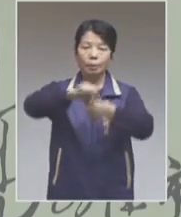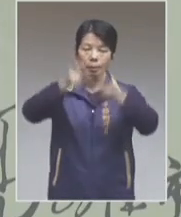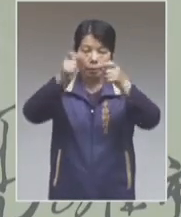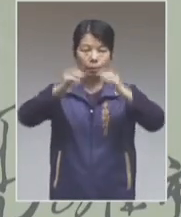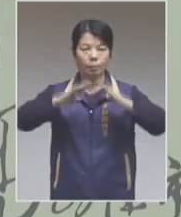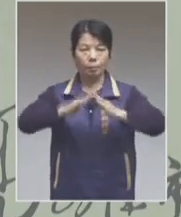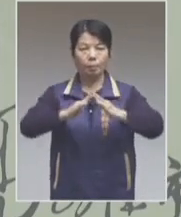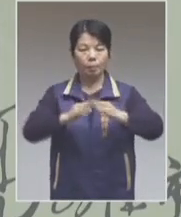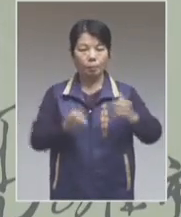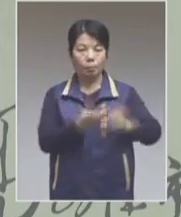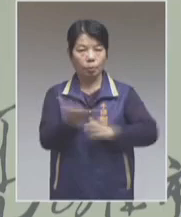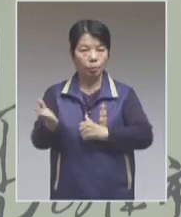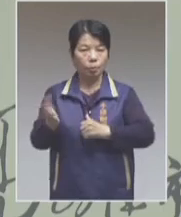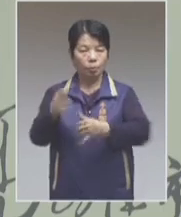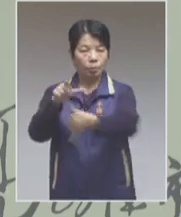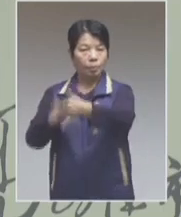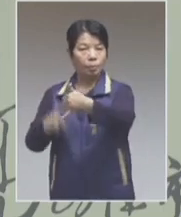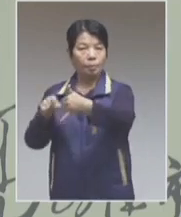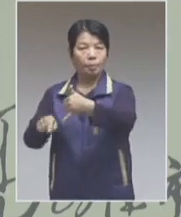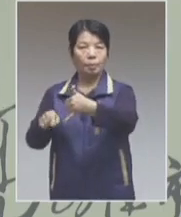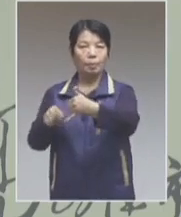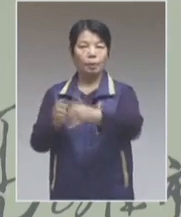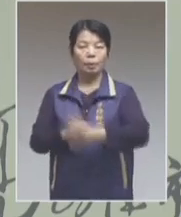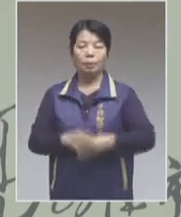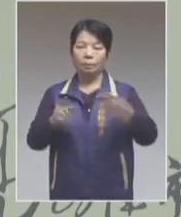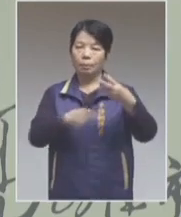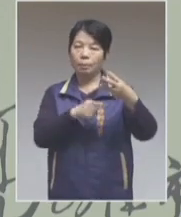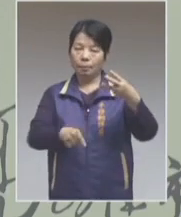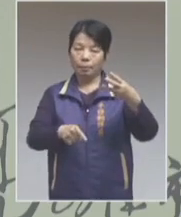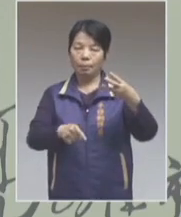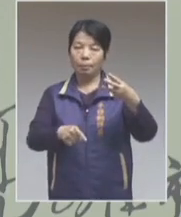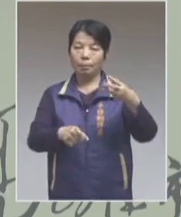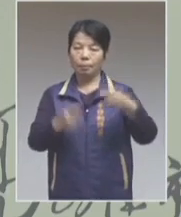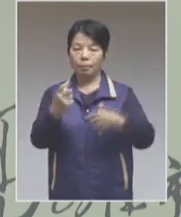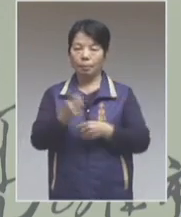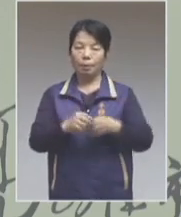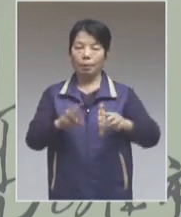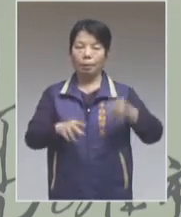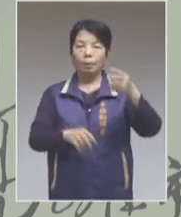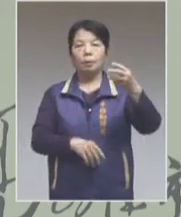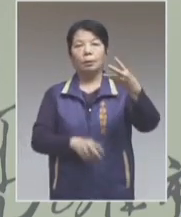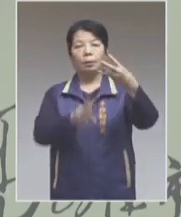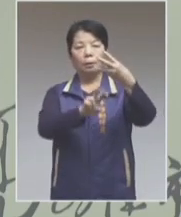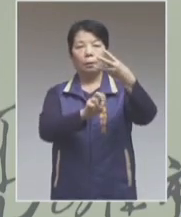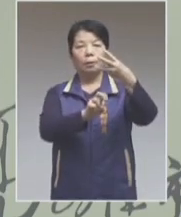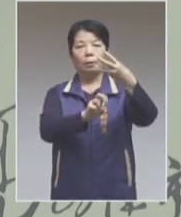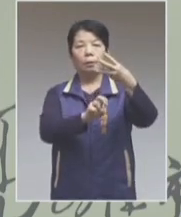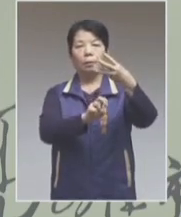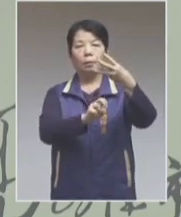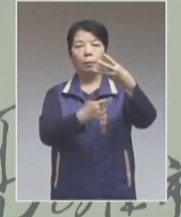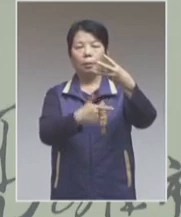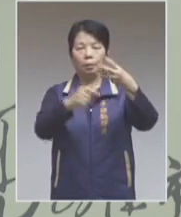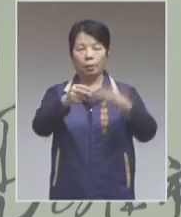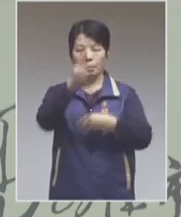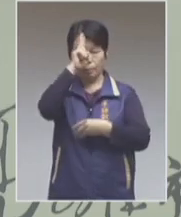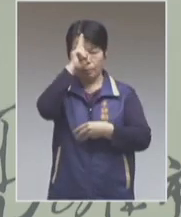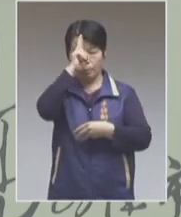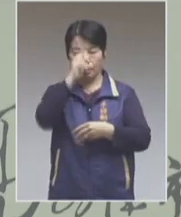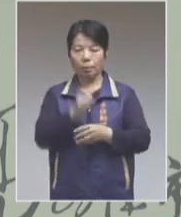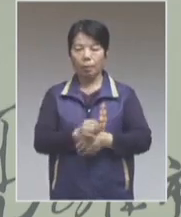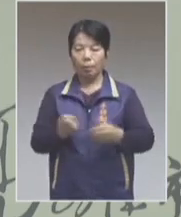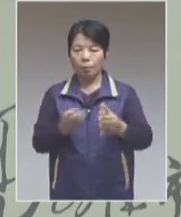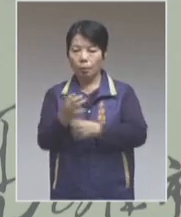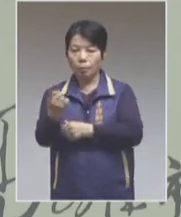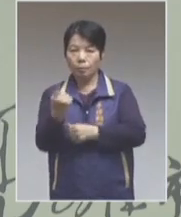的这个个案啊，这个三个人是同住家人。从26号中午啊，暴露到可能的感染